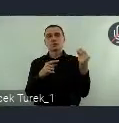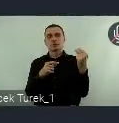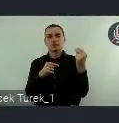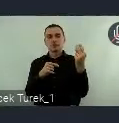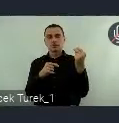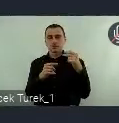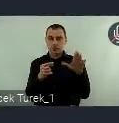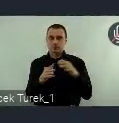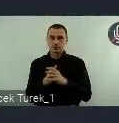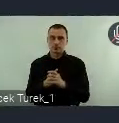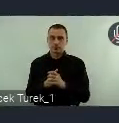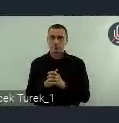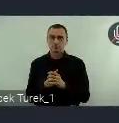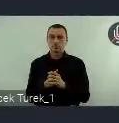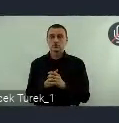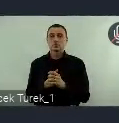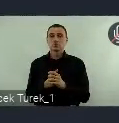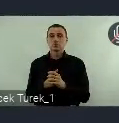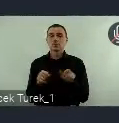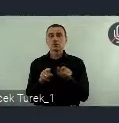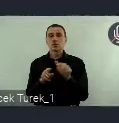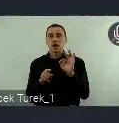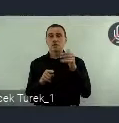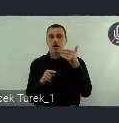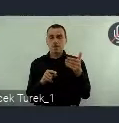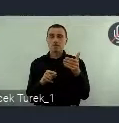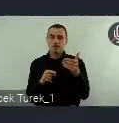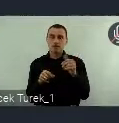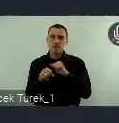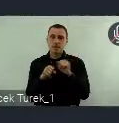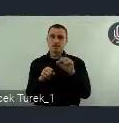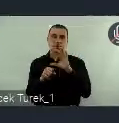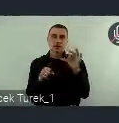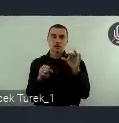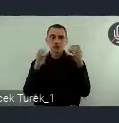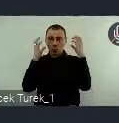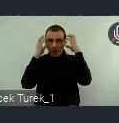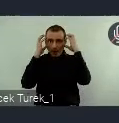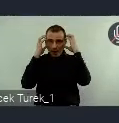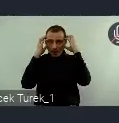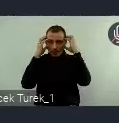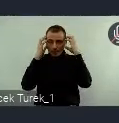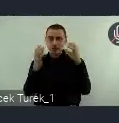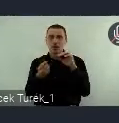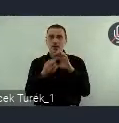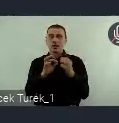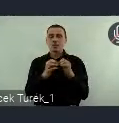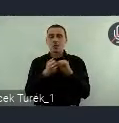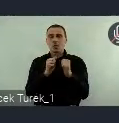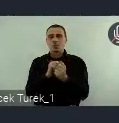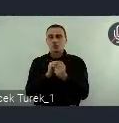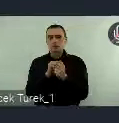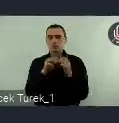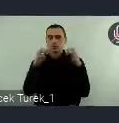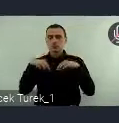indukcyjnej sąd System FM które też są wyposażone albo słuchawki albo w taką małą kanclerz przenośną taką pętlę na